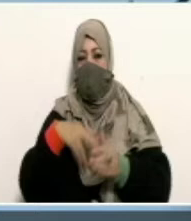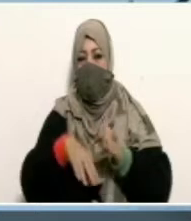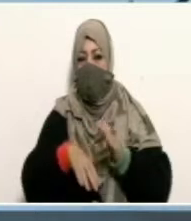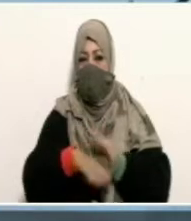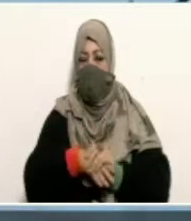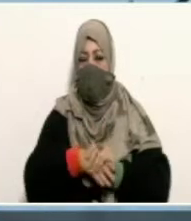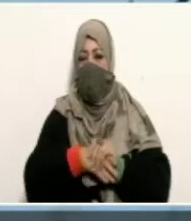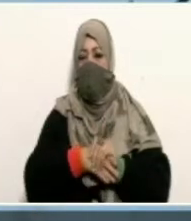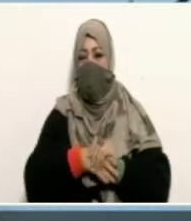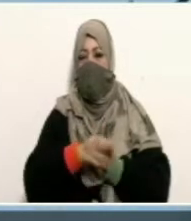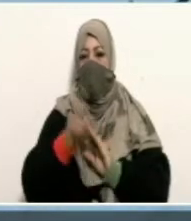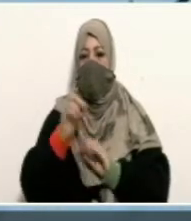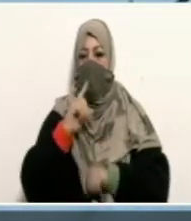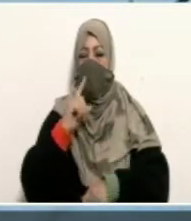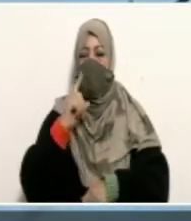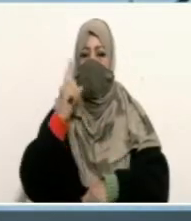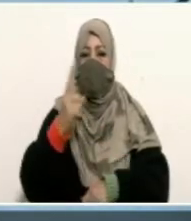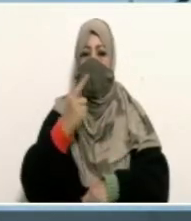ربما